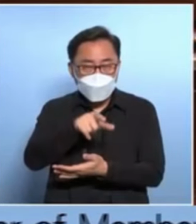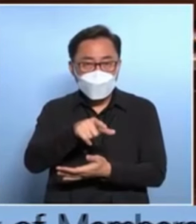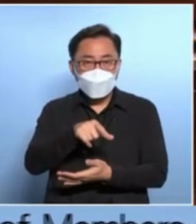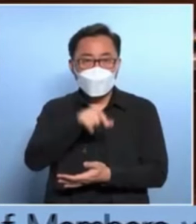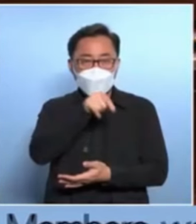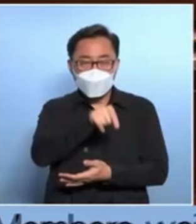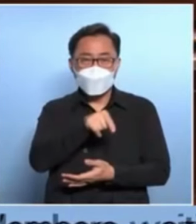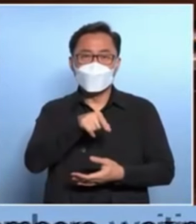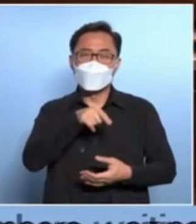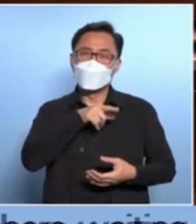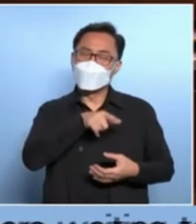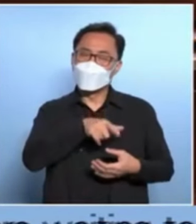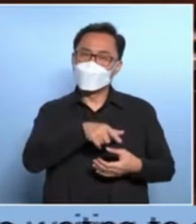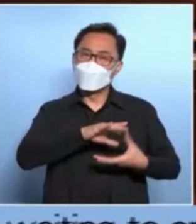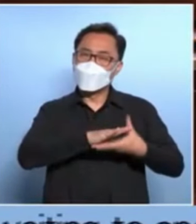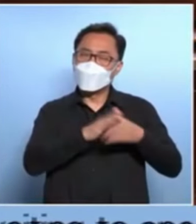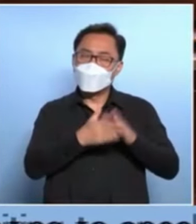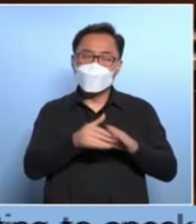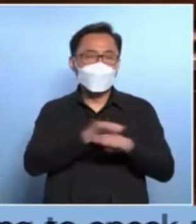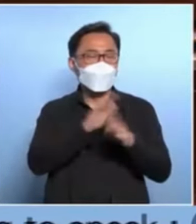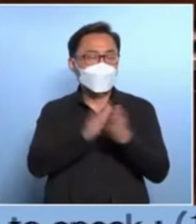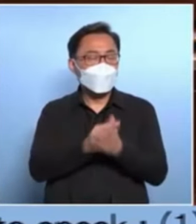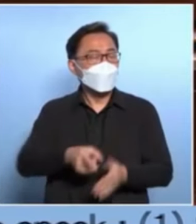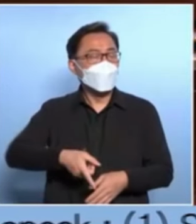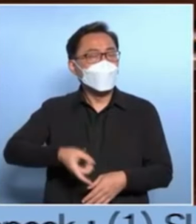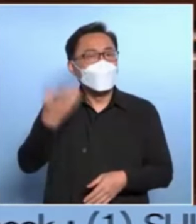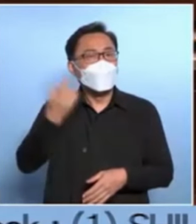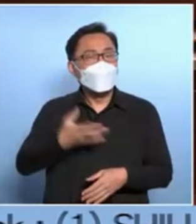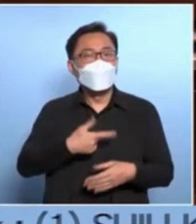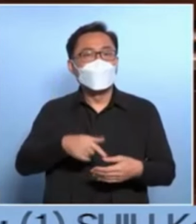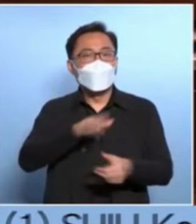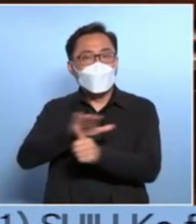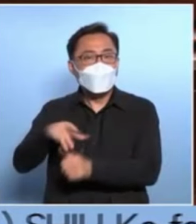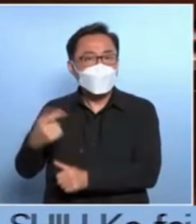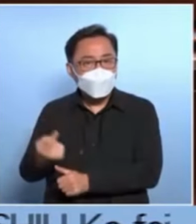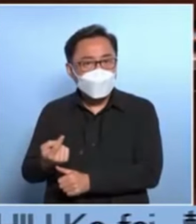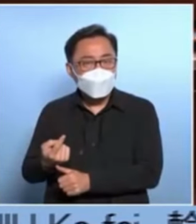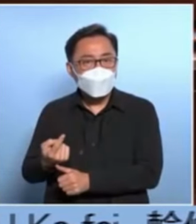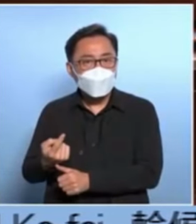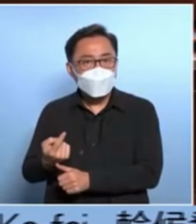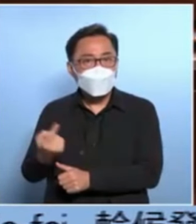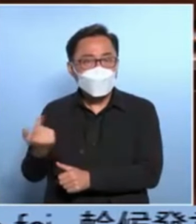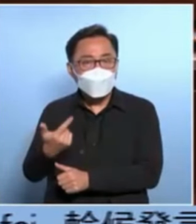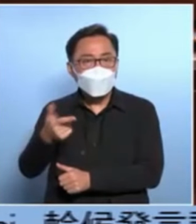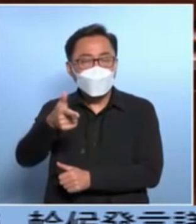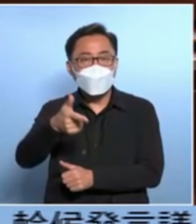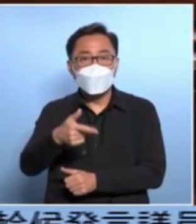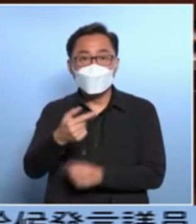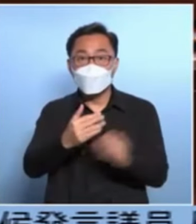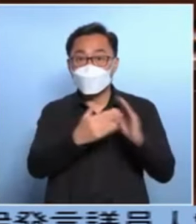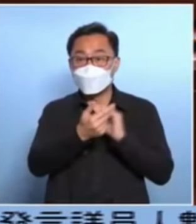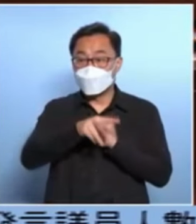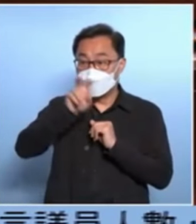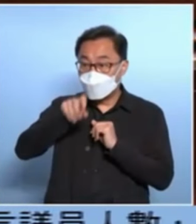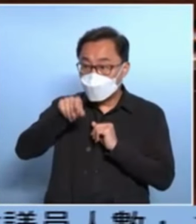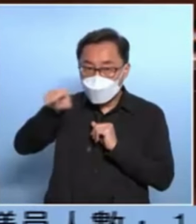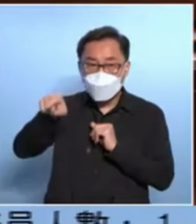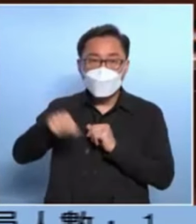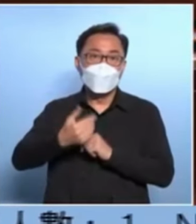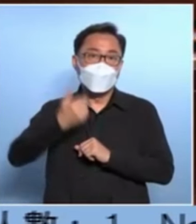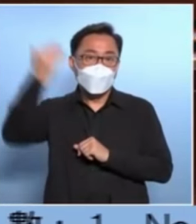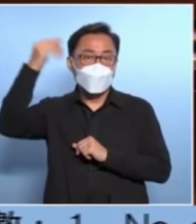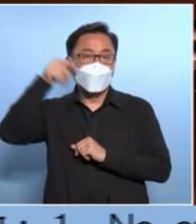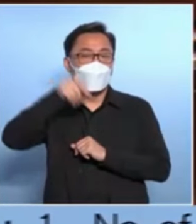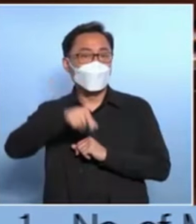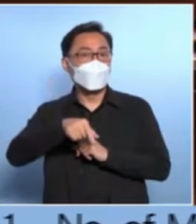兒的文化，大家都隻眼開隻眼閉看不到，要去到街坊投訴呢才被揭發。